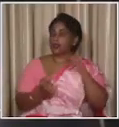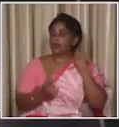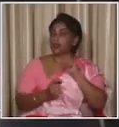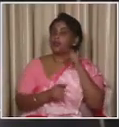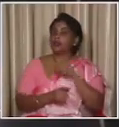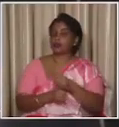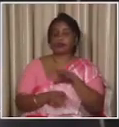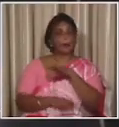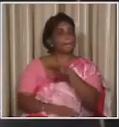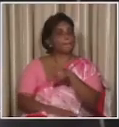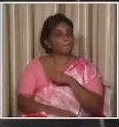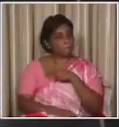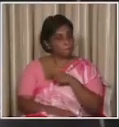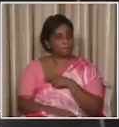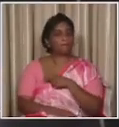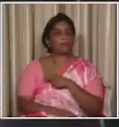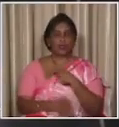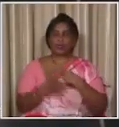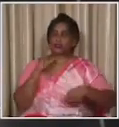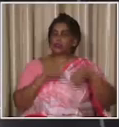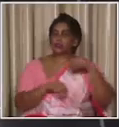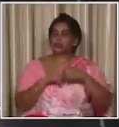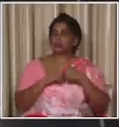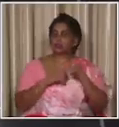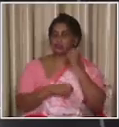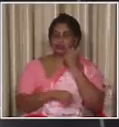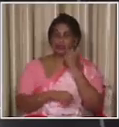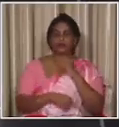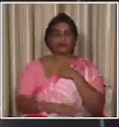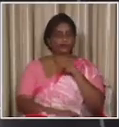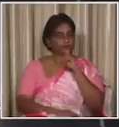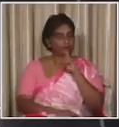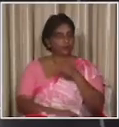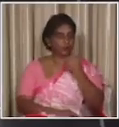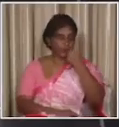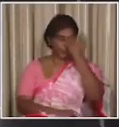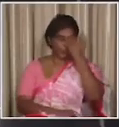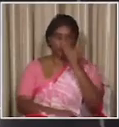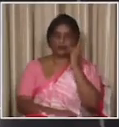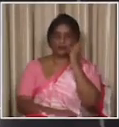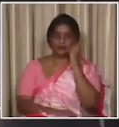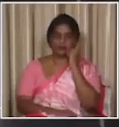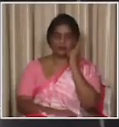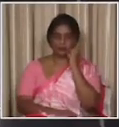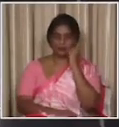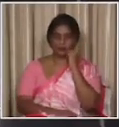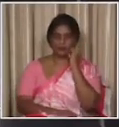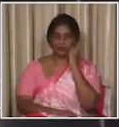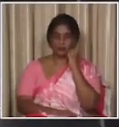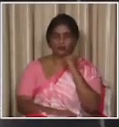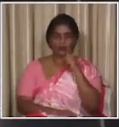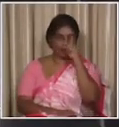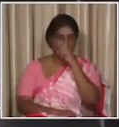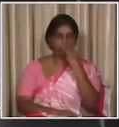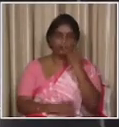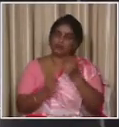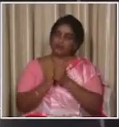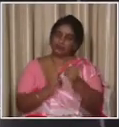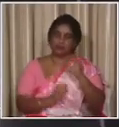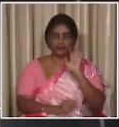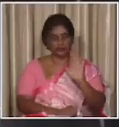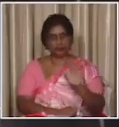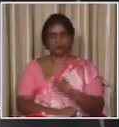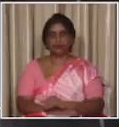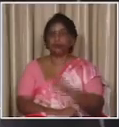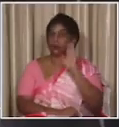ලේකම් කාර්යාලය පාවිච්චි කරගෙන දේශපාලනය කරන. ඒ නිසා අපි කියනවා කරුණා කරලා මේ මාස තුනේ ඔය ගේම් එක